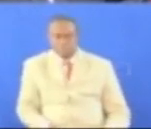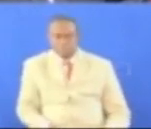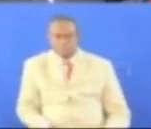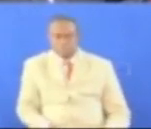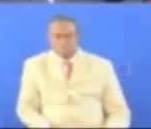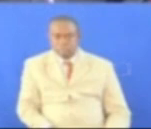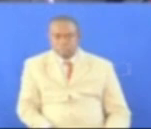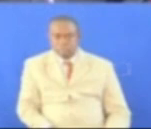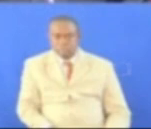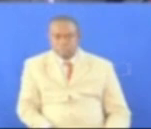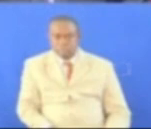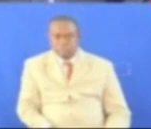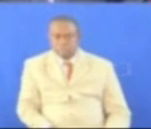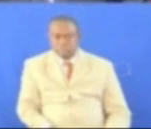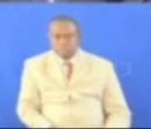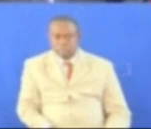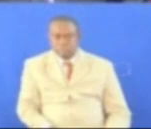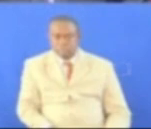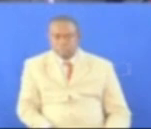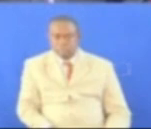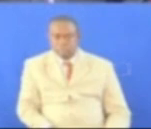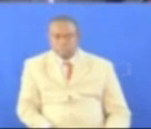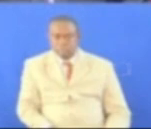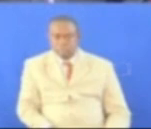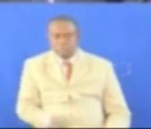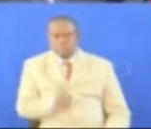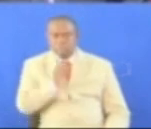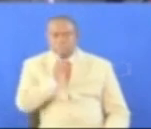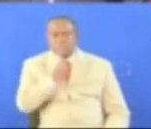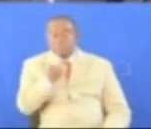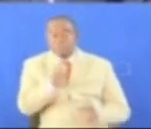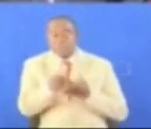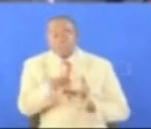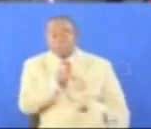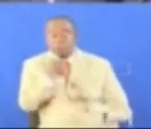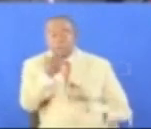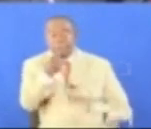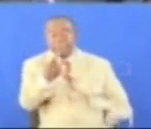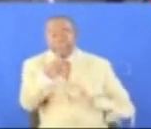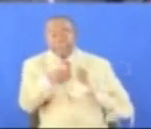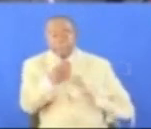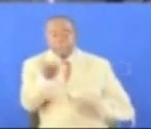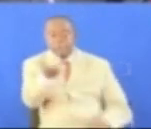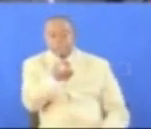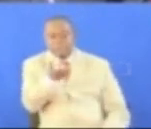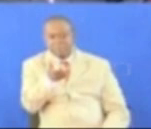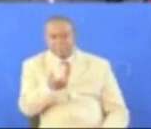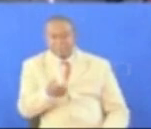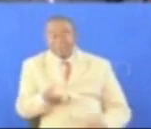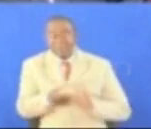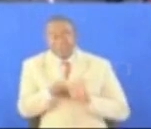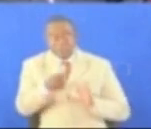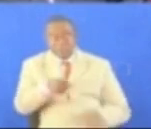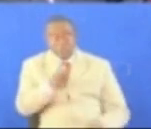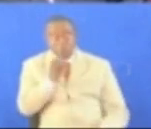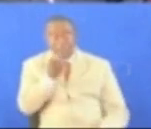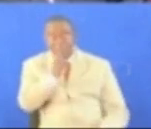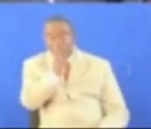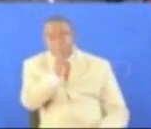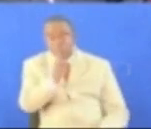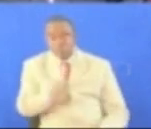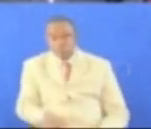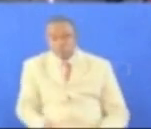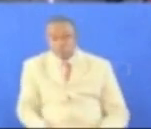Mheshimiwa Spika, yapo mambo yanayoendelea katika jamii yetu, tusipokuwa makini